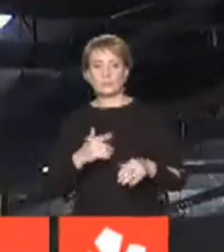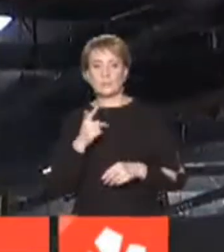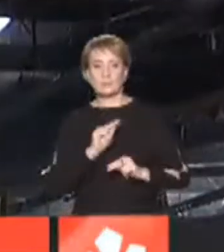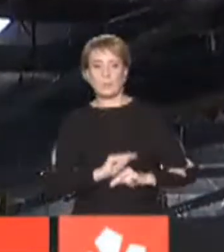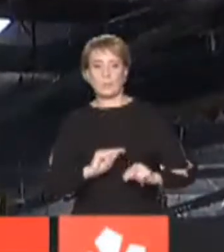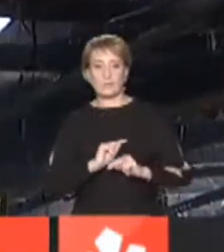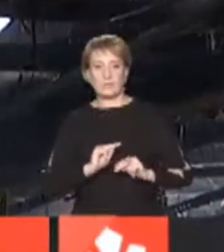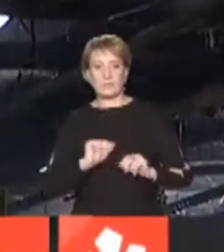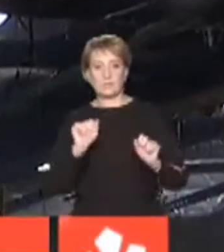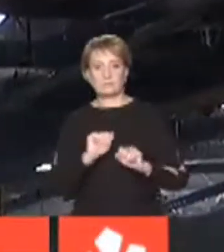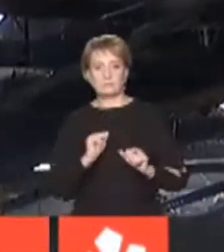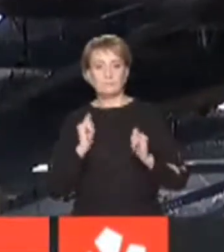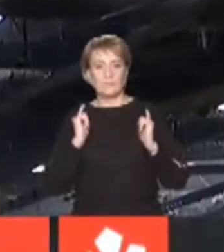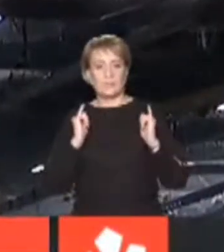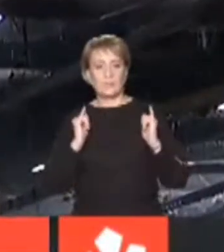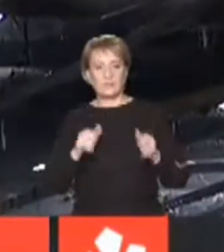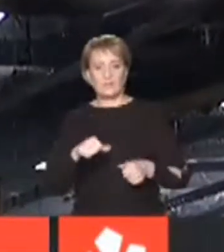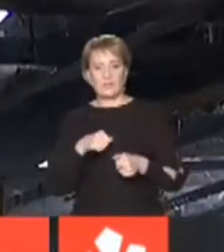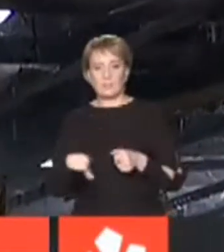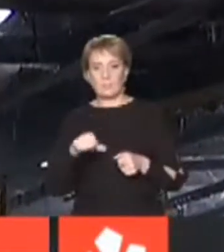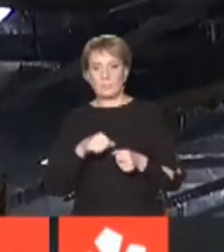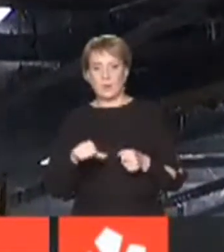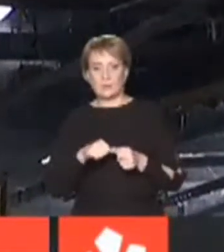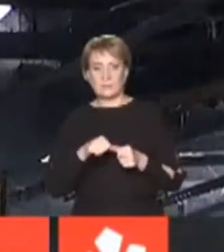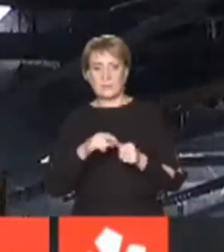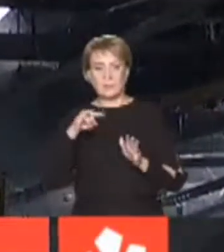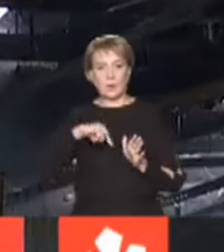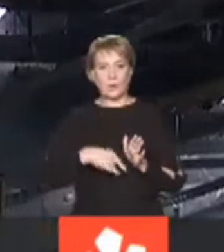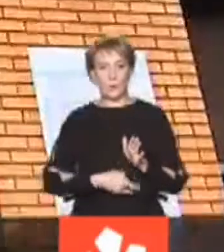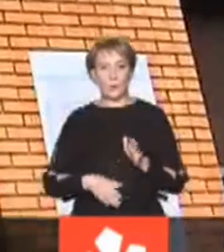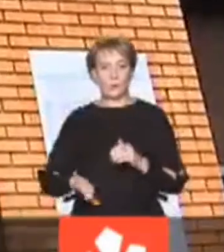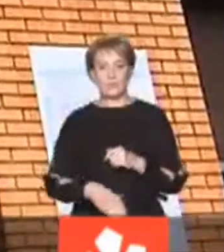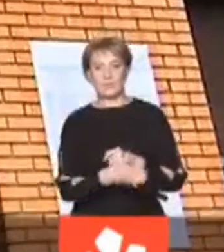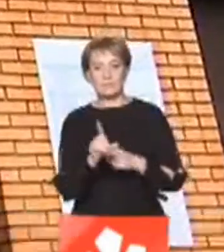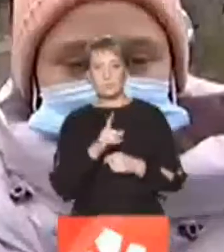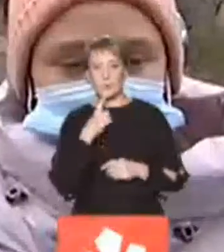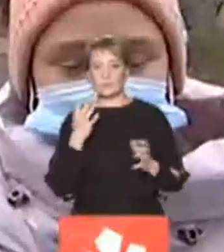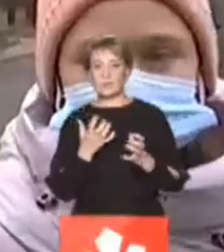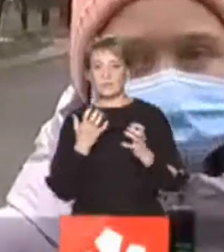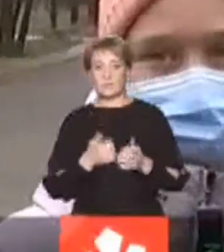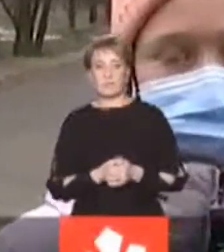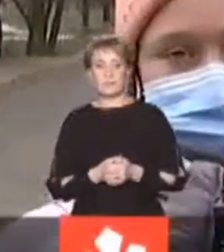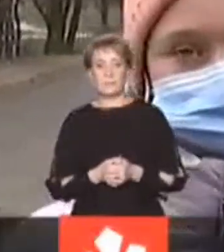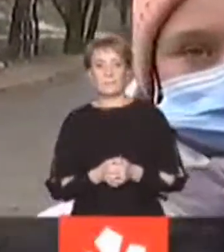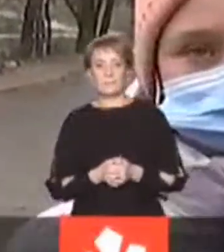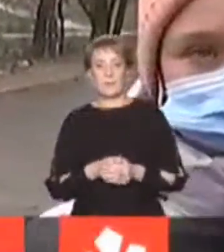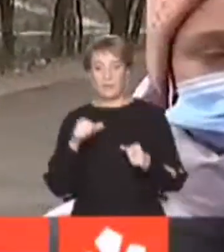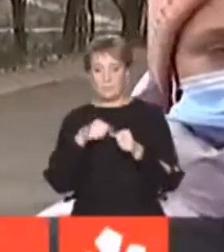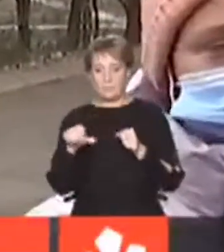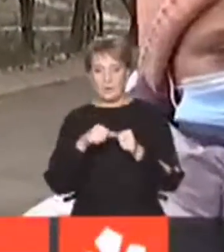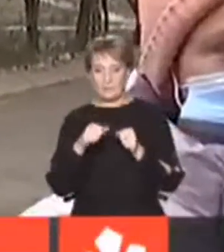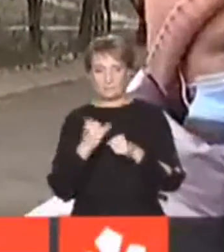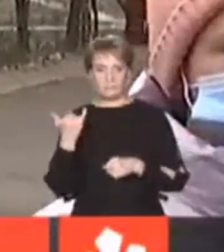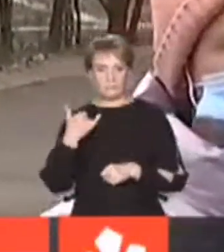співробітники автомийки зливали масло з автівок в котли, щоб зігрітися. З машини сливають масло,